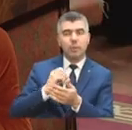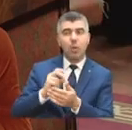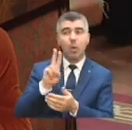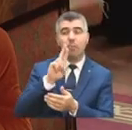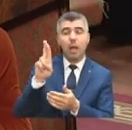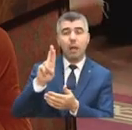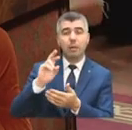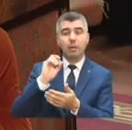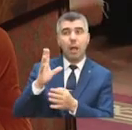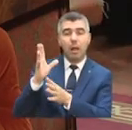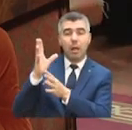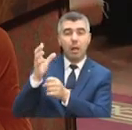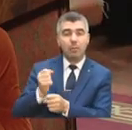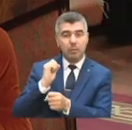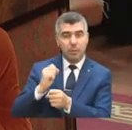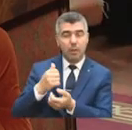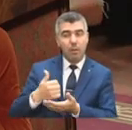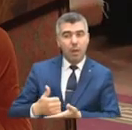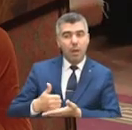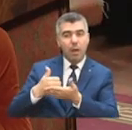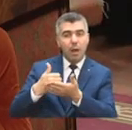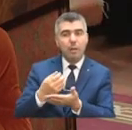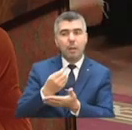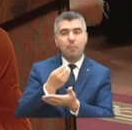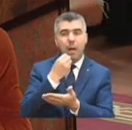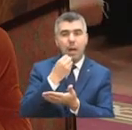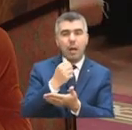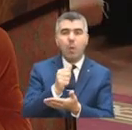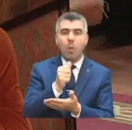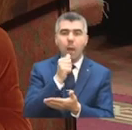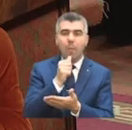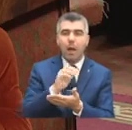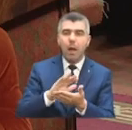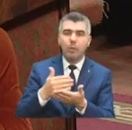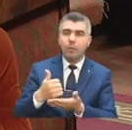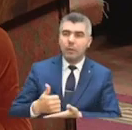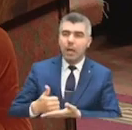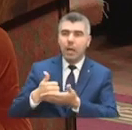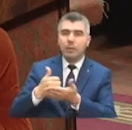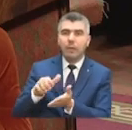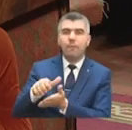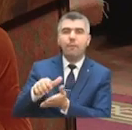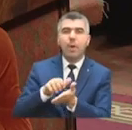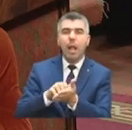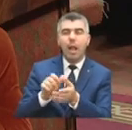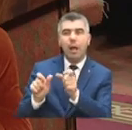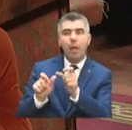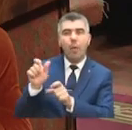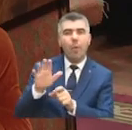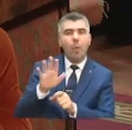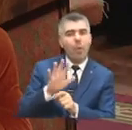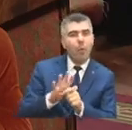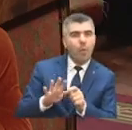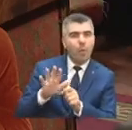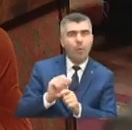الملكية السامية من أعلاف مدعمة ومياه توريد والتخفيف على الماشي على مربي الماشية،